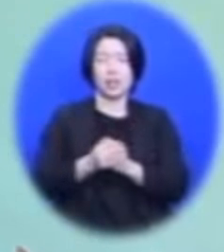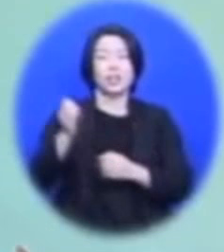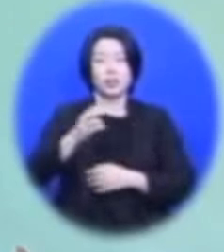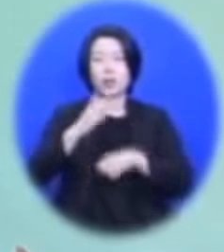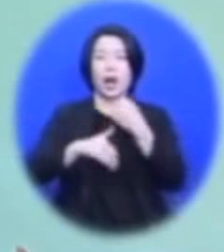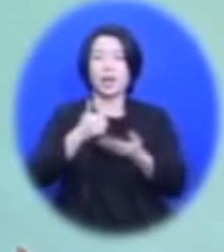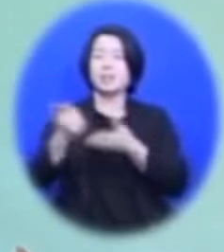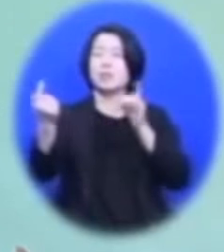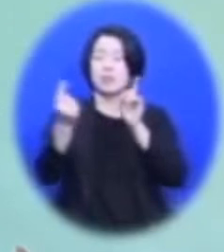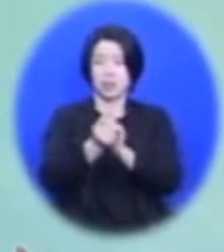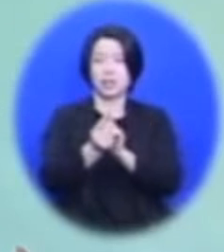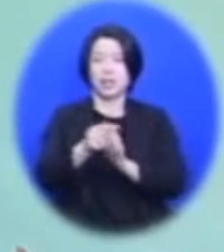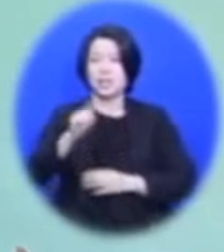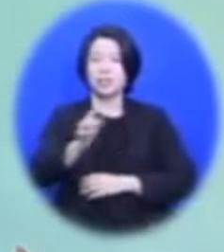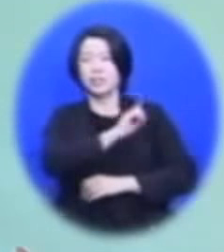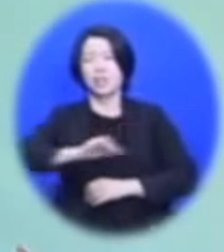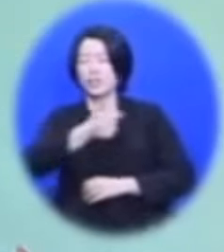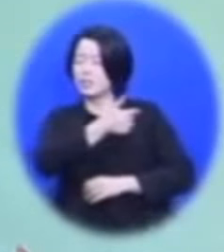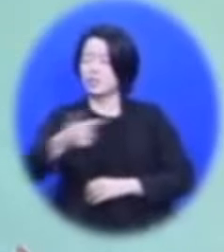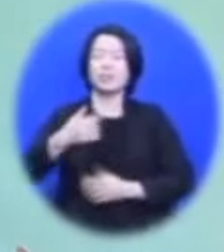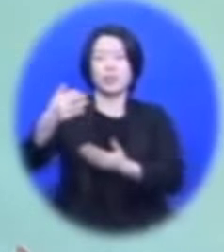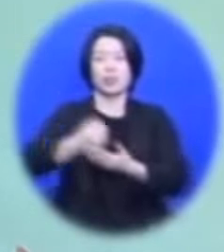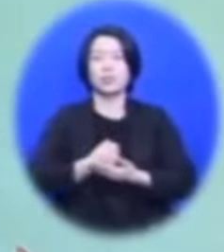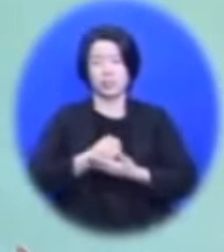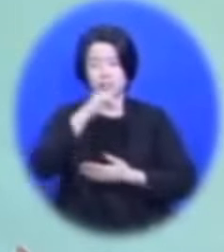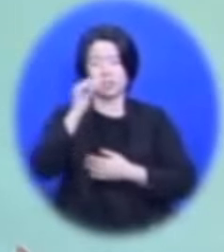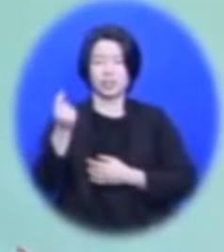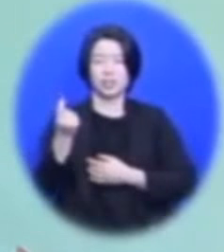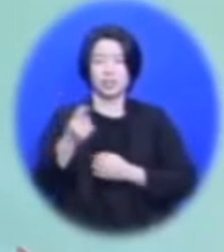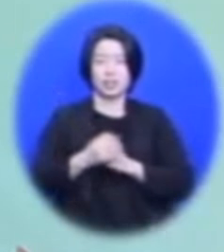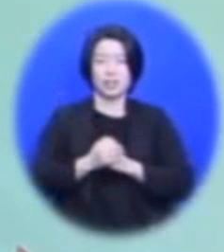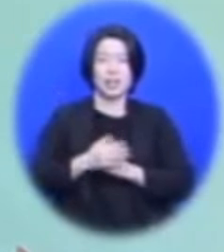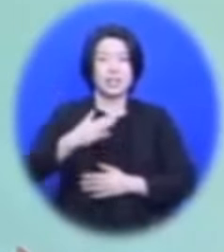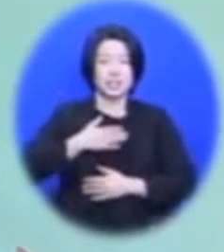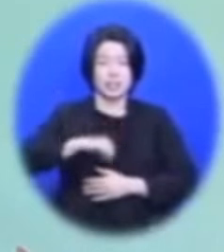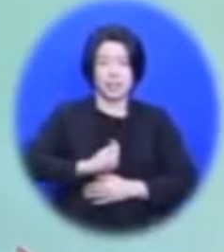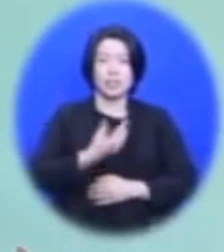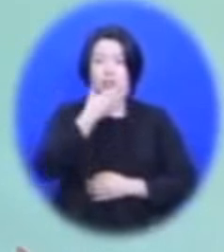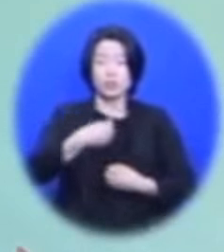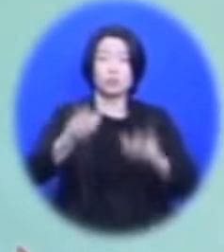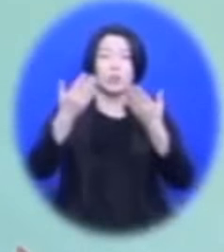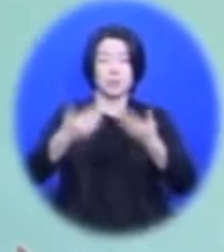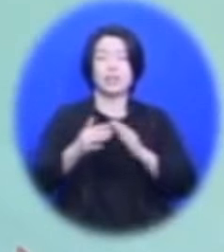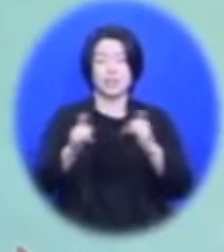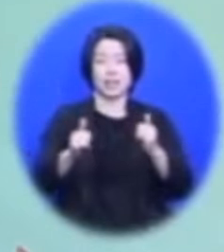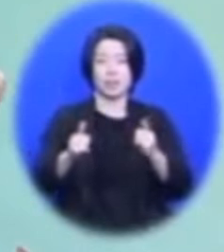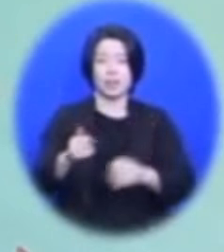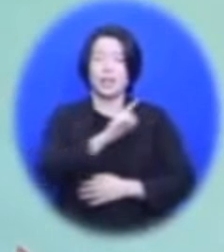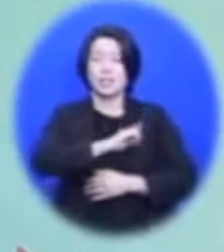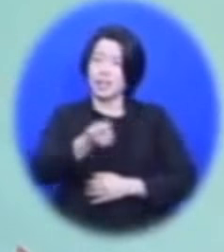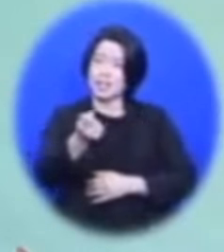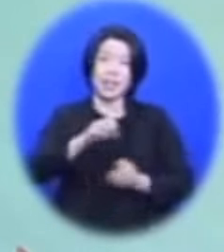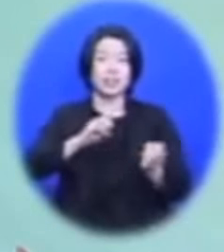하나님을 만났는데 이건 가장 큰 것을 얻었다. 자기는 축복받은 사람. 가장 작은 것을